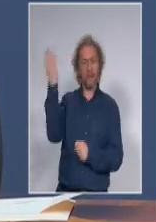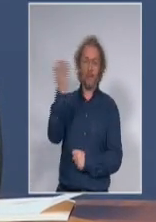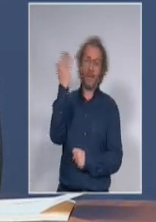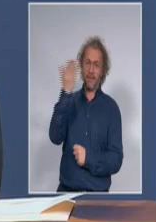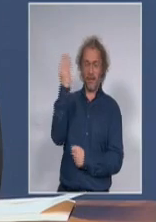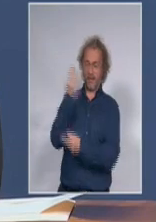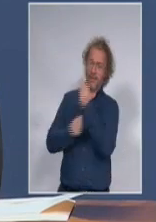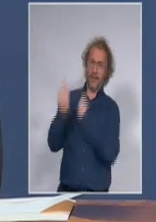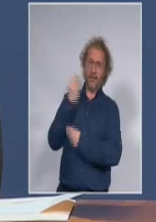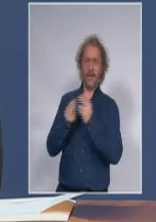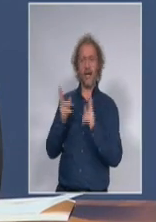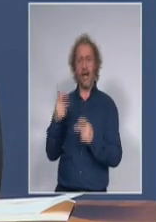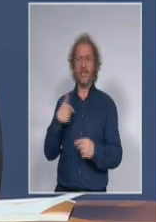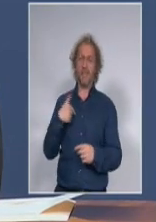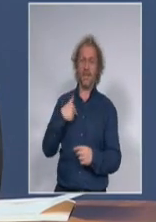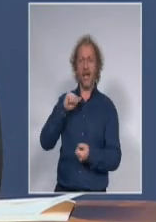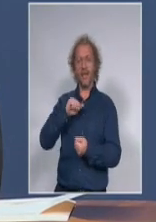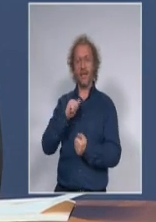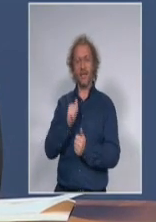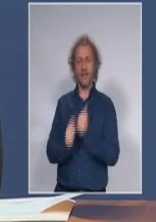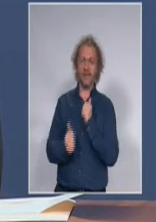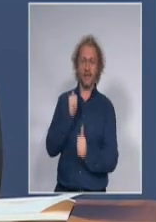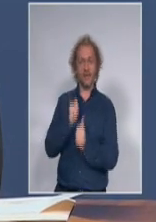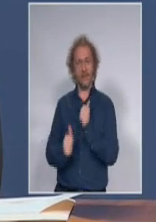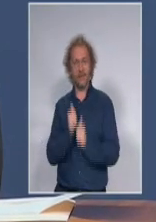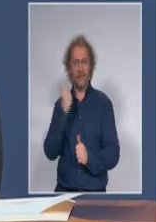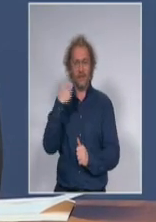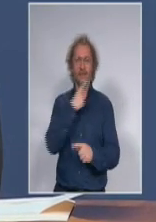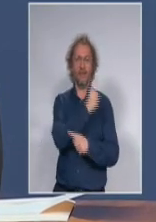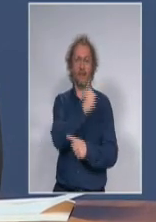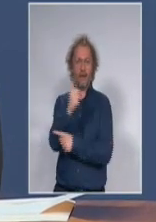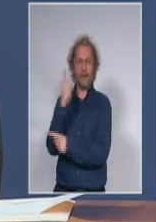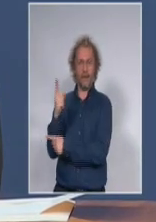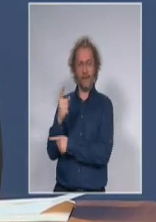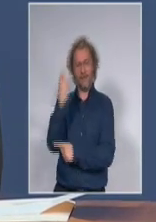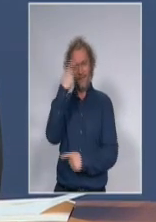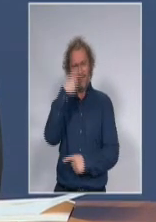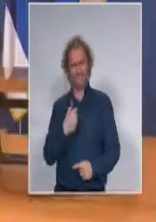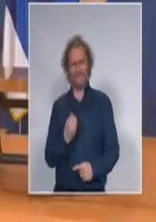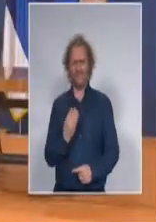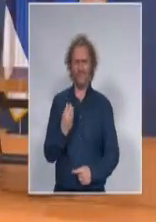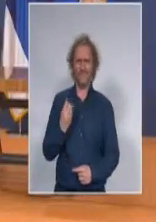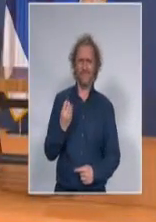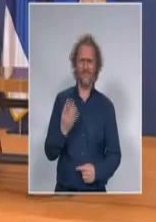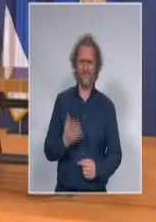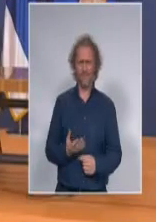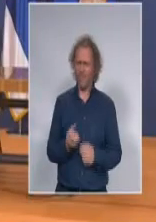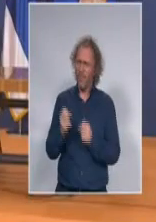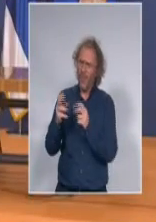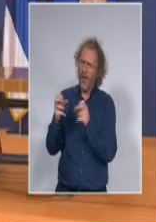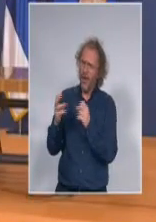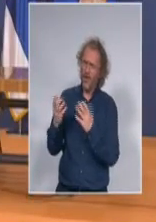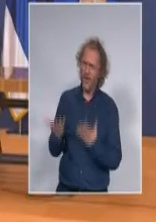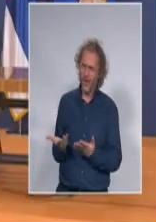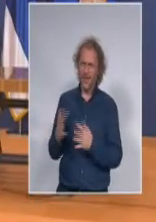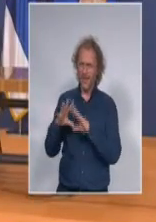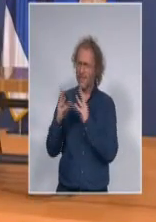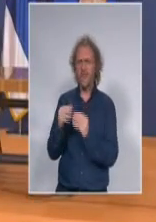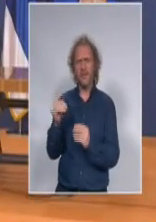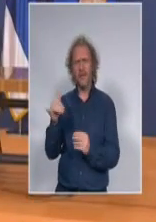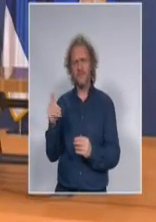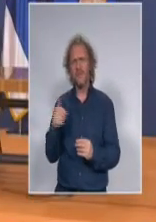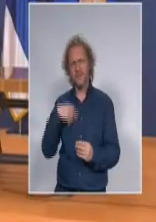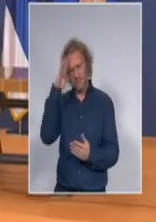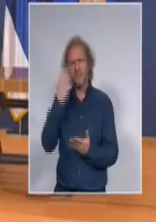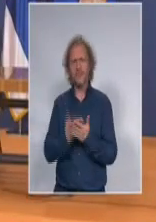o tome da sam zlikovac i diktator i ovakav i onakav, sve to jesam. Sada je važno zaštitimo